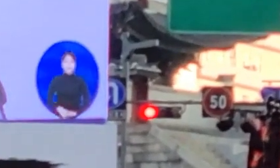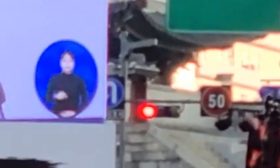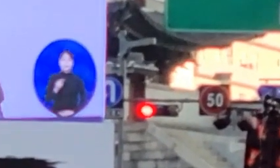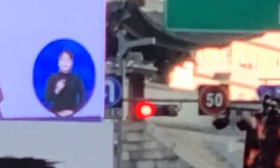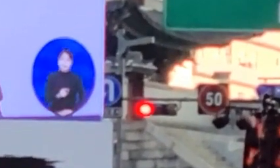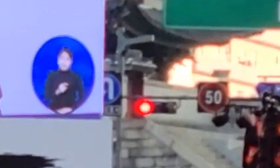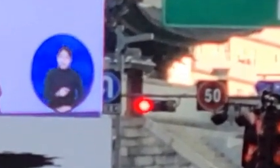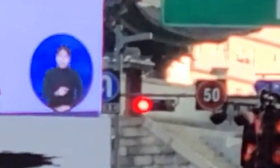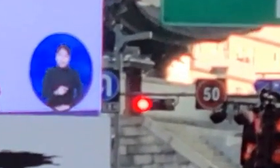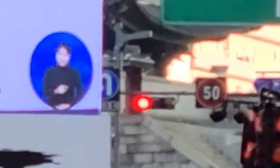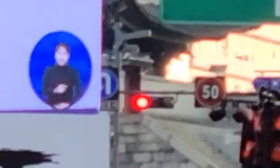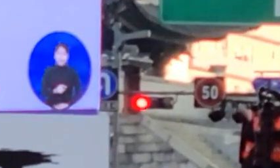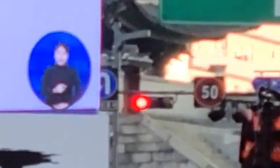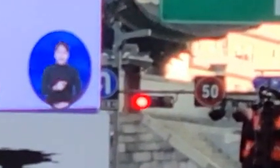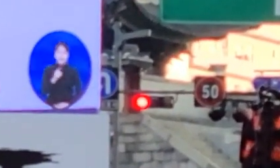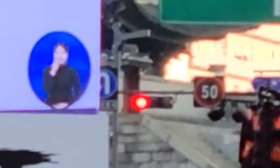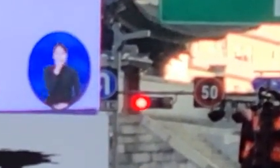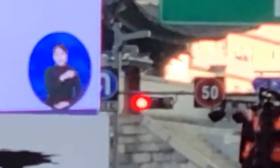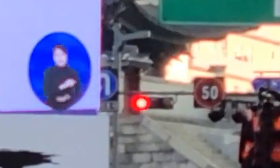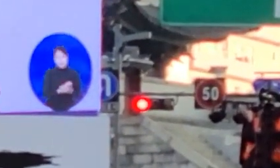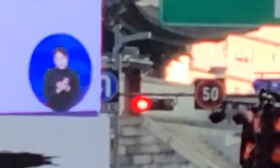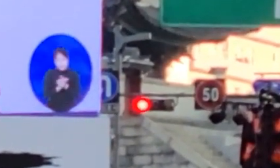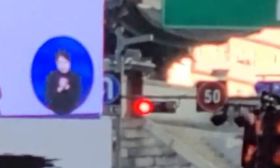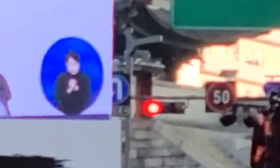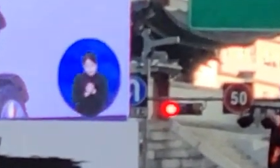그것은 이기적인 기도인 것입니다.